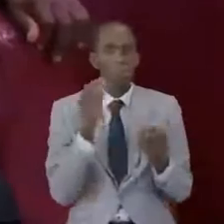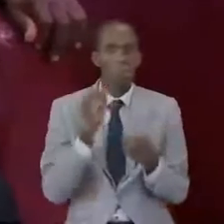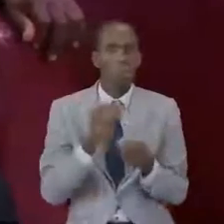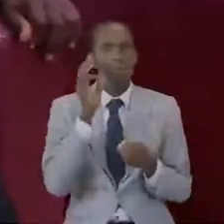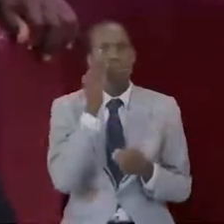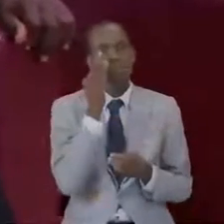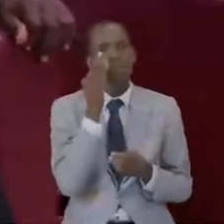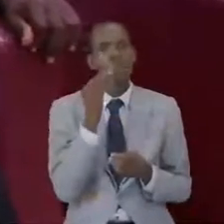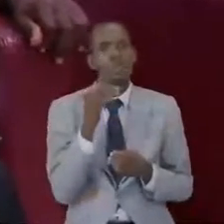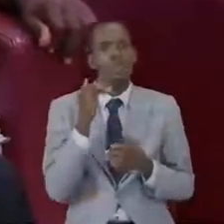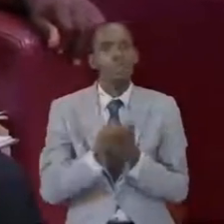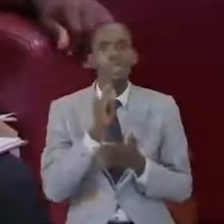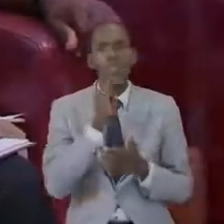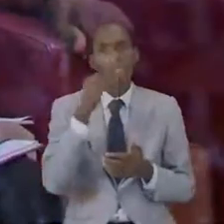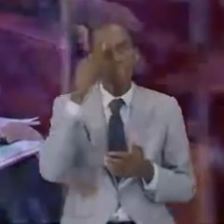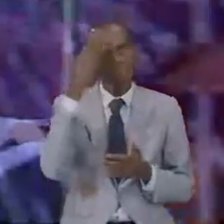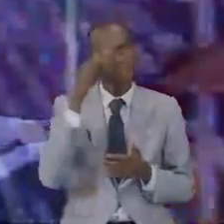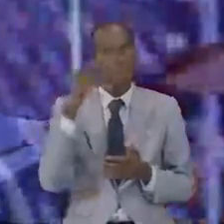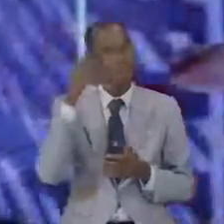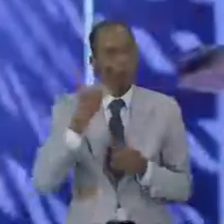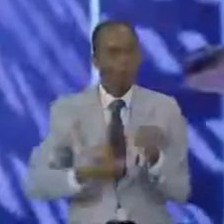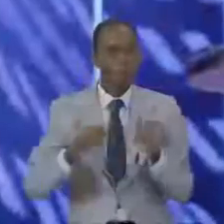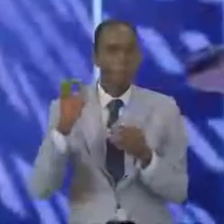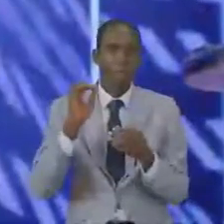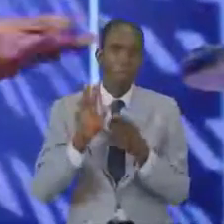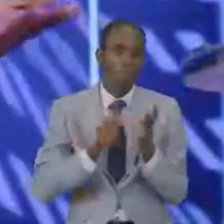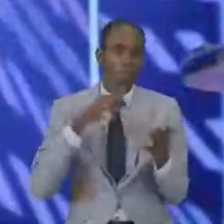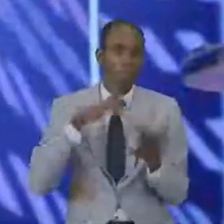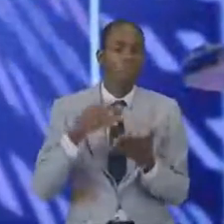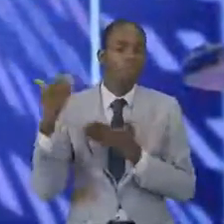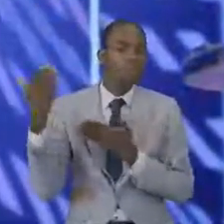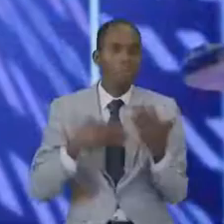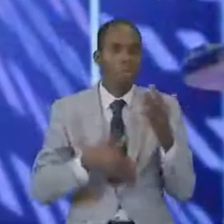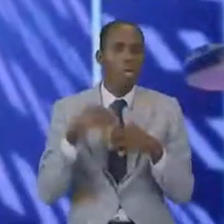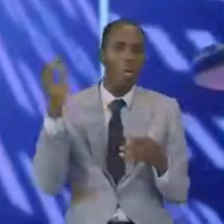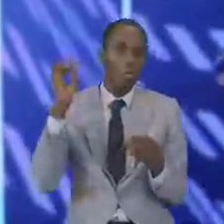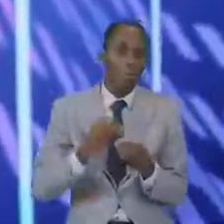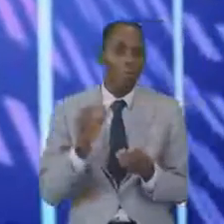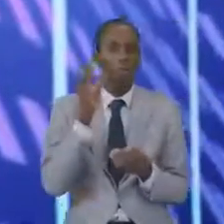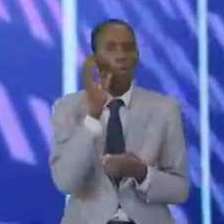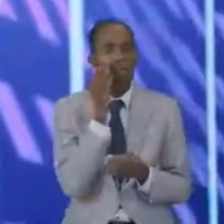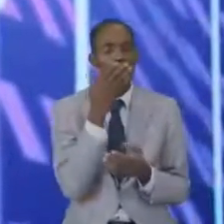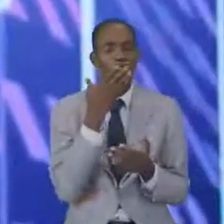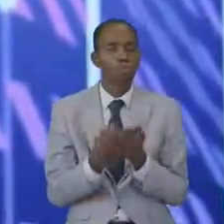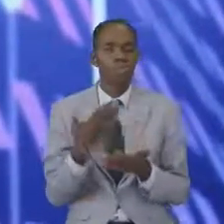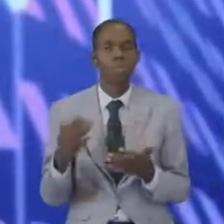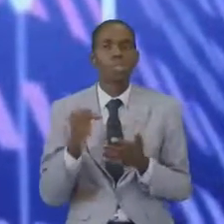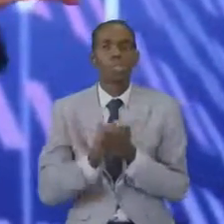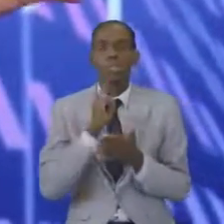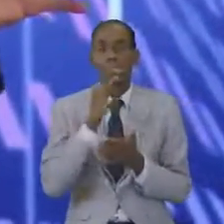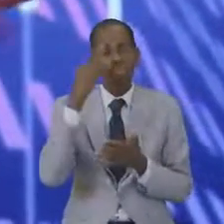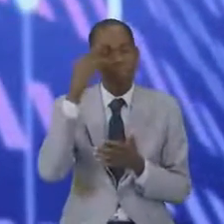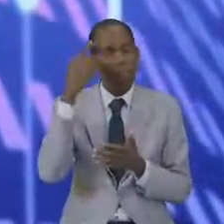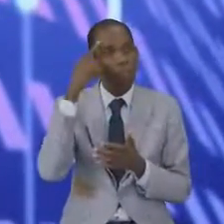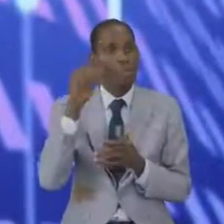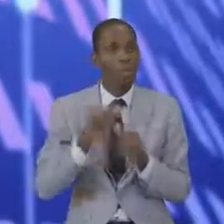porter plus de fruits c'est la raison des gestion de tout et public que nous avons pour porter beaucoup de fruits c'est la raison d'existence la raison d'être